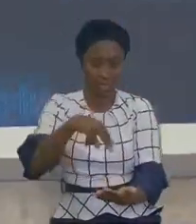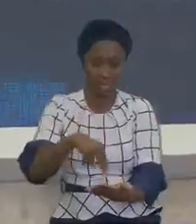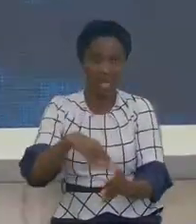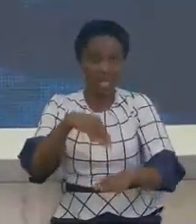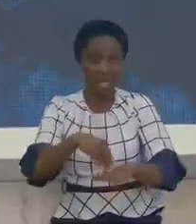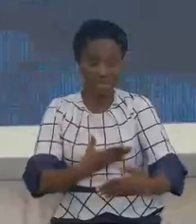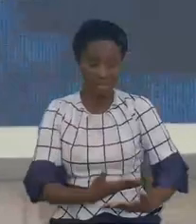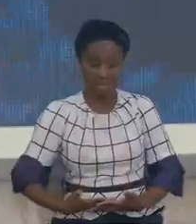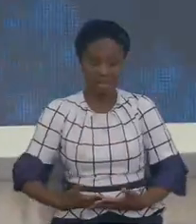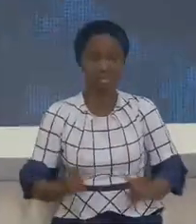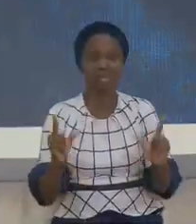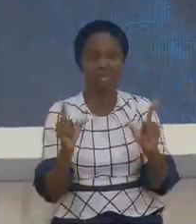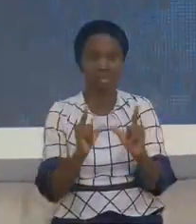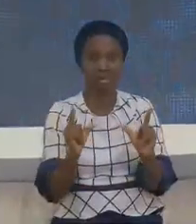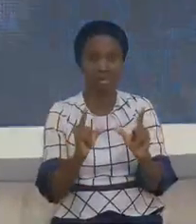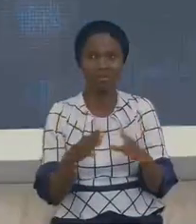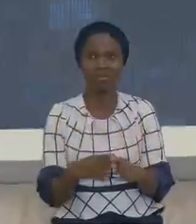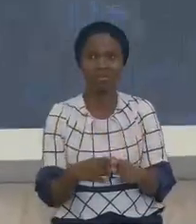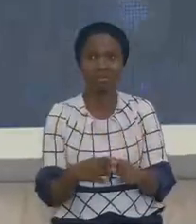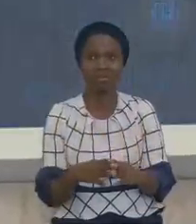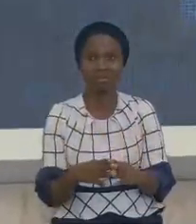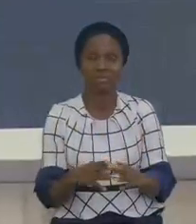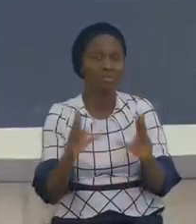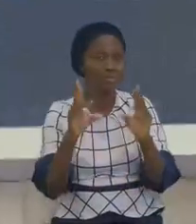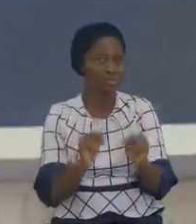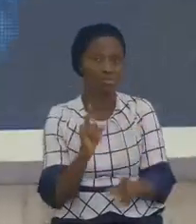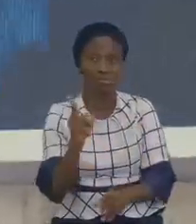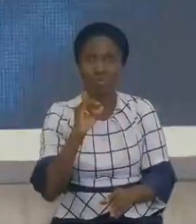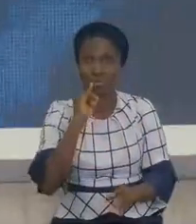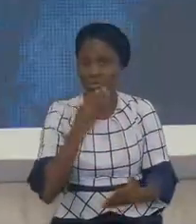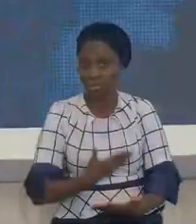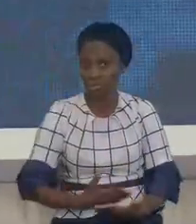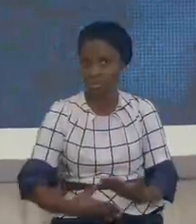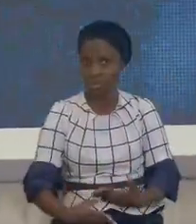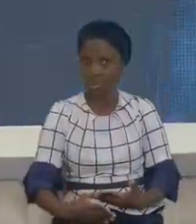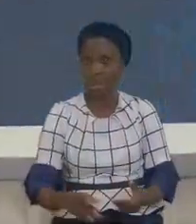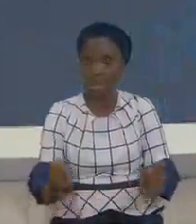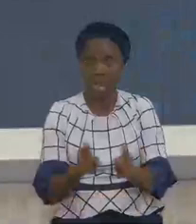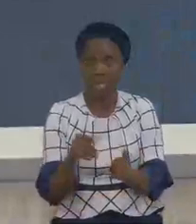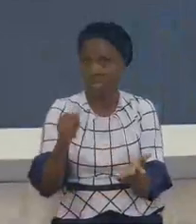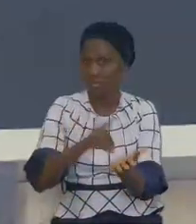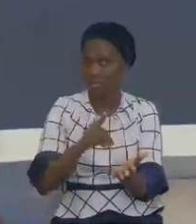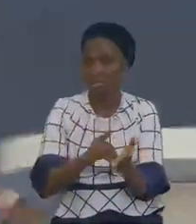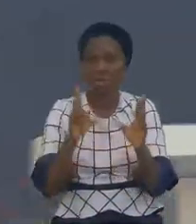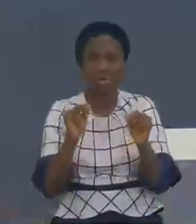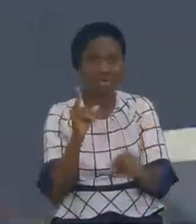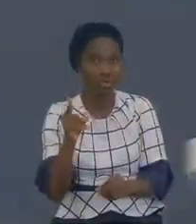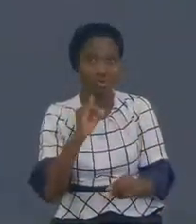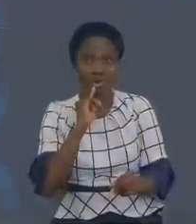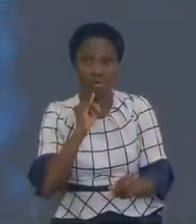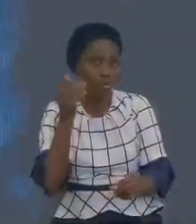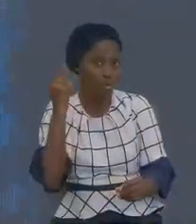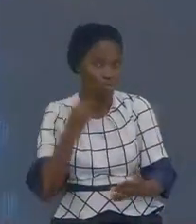Personne ne naît docteur. Personne ne naît ingénieur. Personne ne